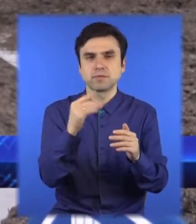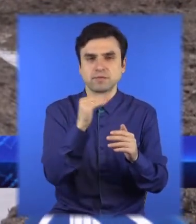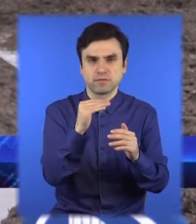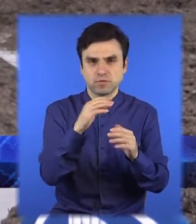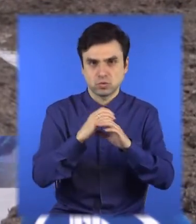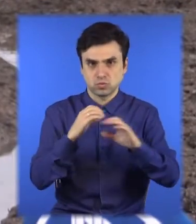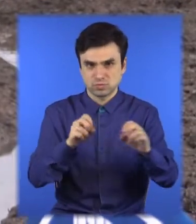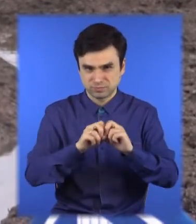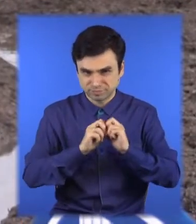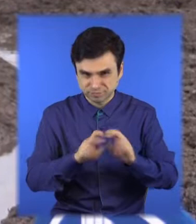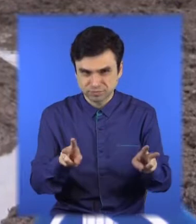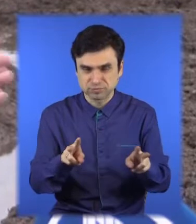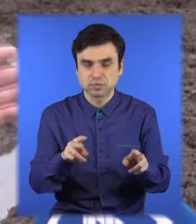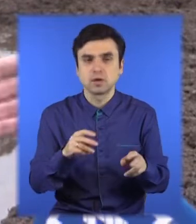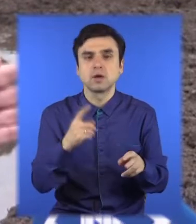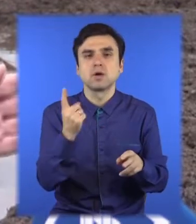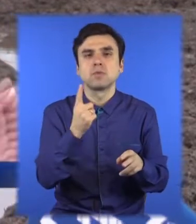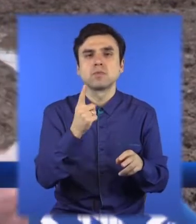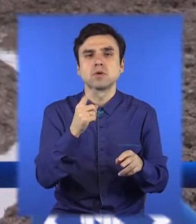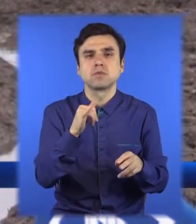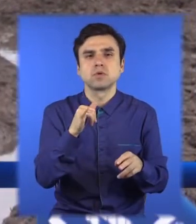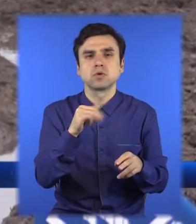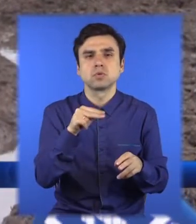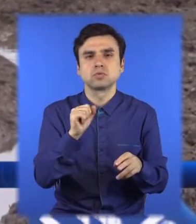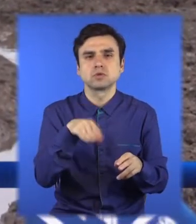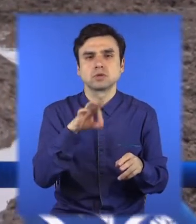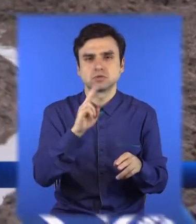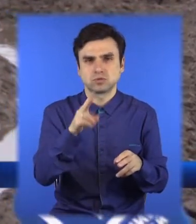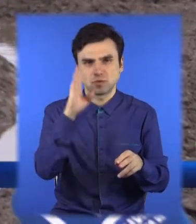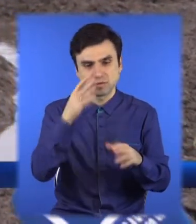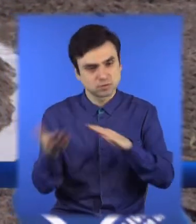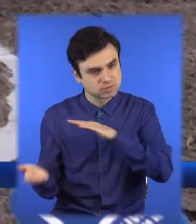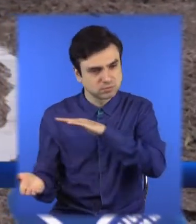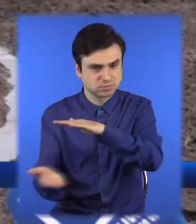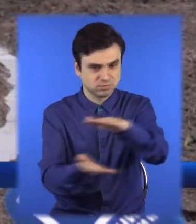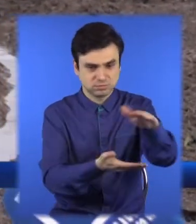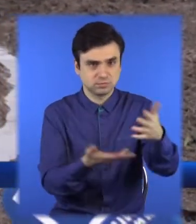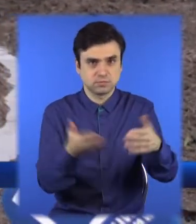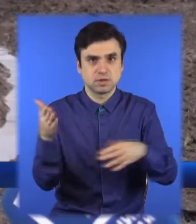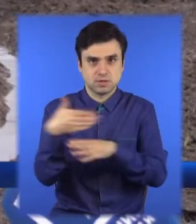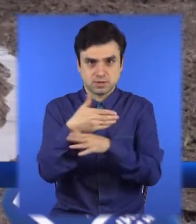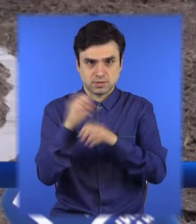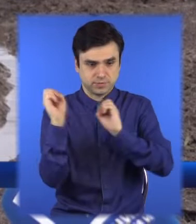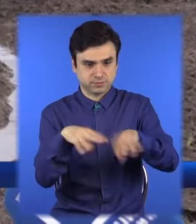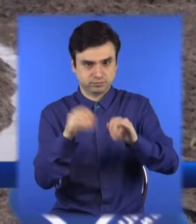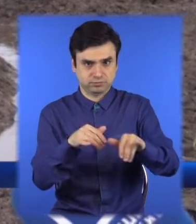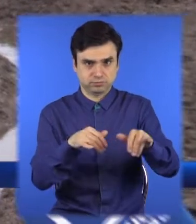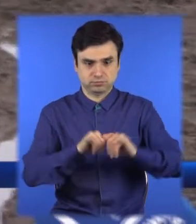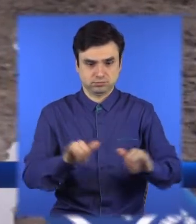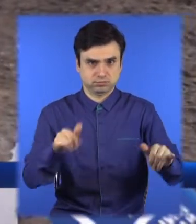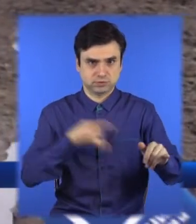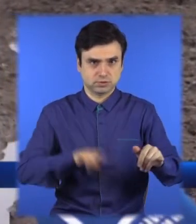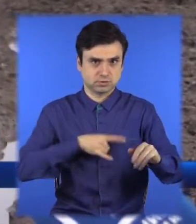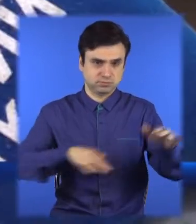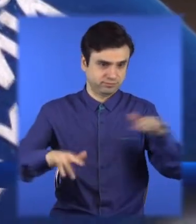февраля. Затопило повністю перший участок у нас. Там води стояло по колено, хоч мальков